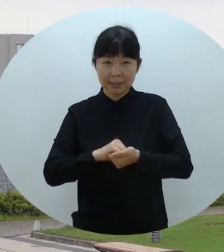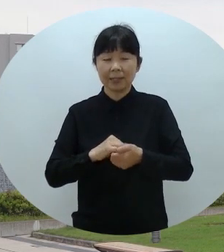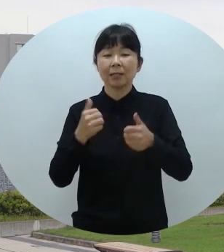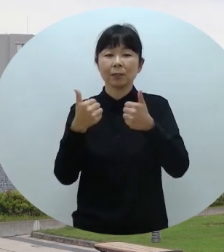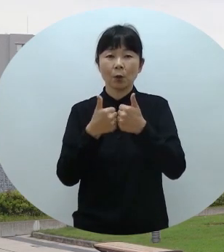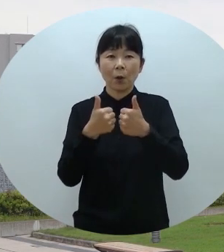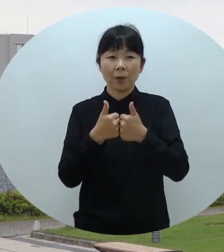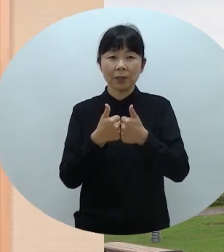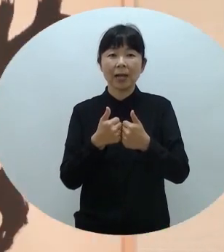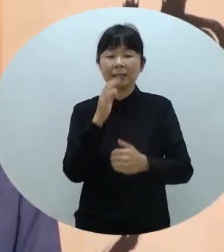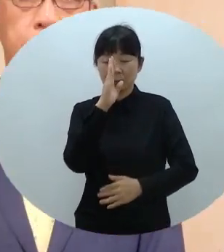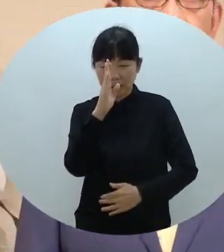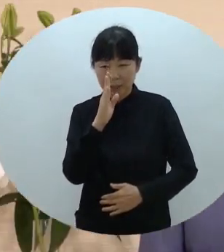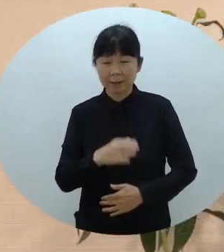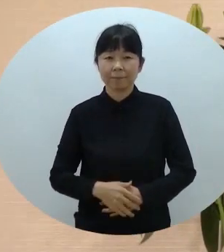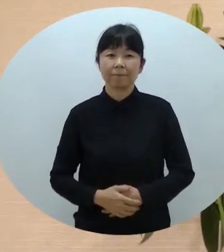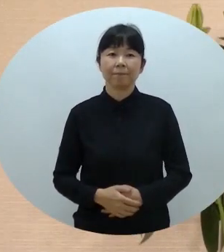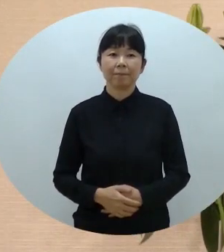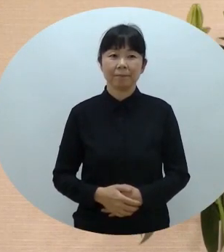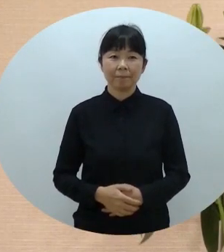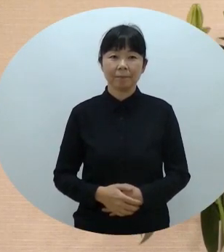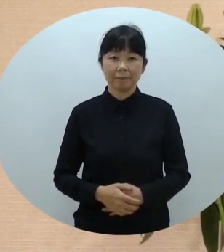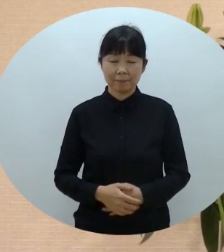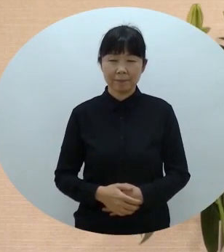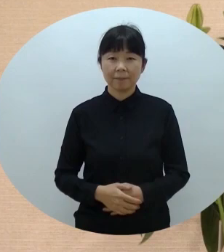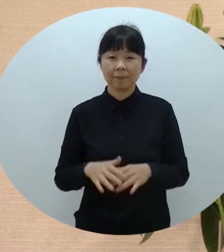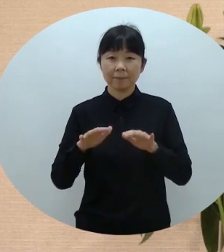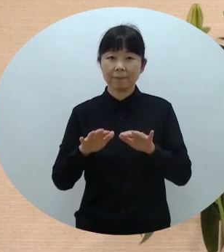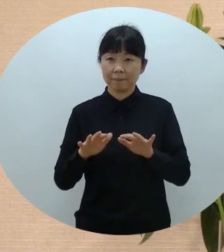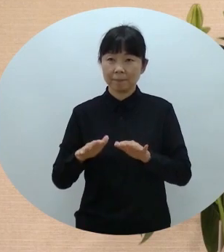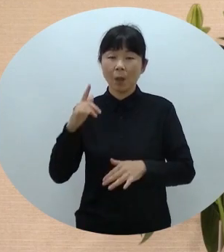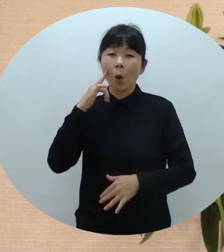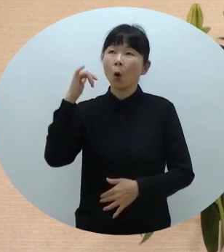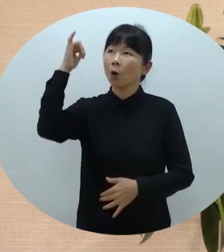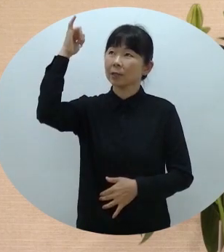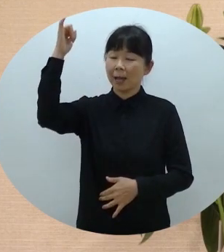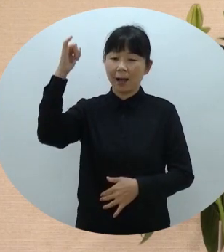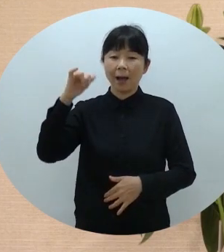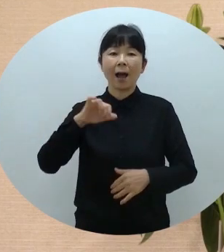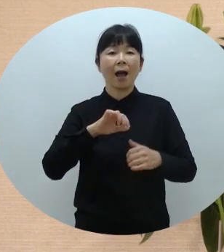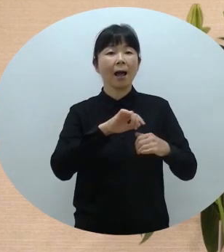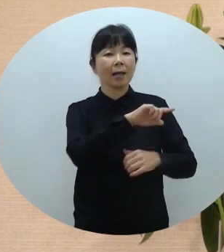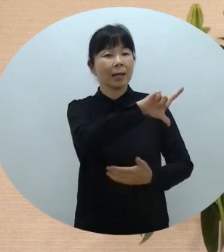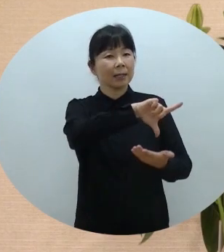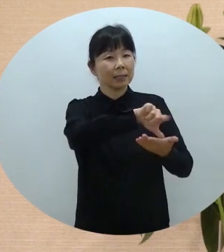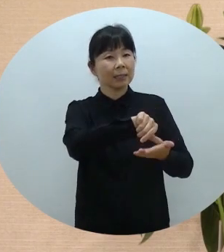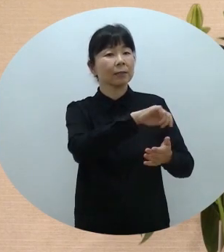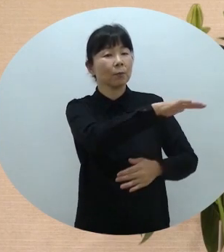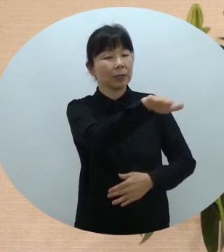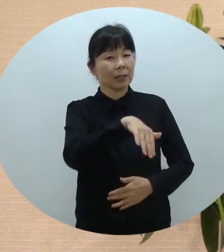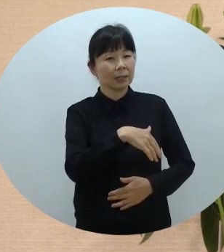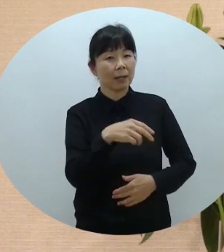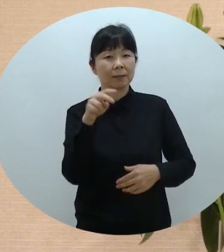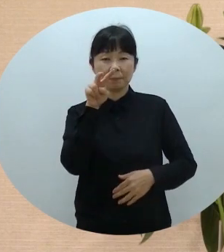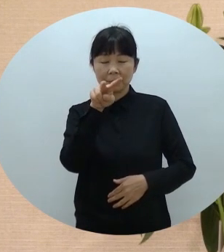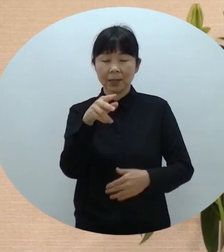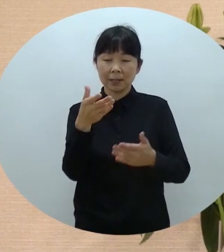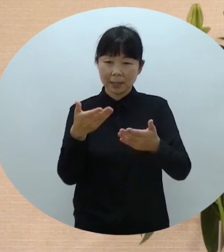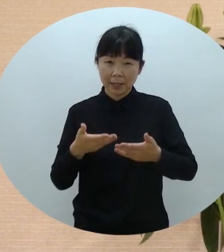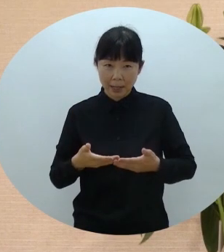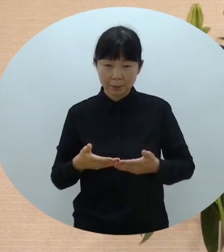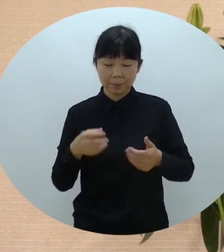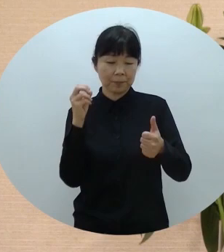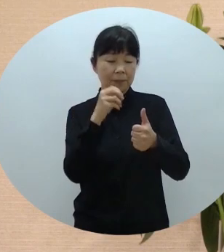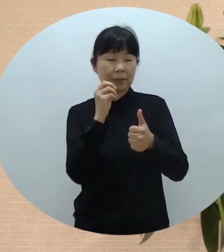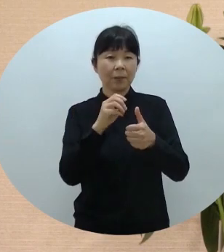ひ相談してください。 豊中市では現在、保護者や地域の皆さんに見ていただけるよう、い